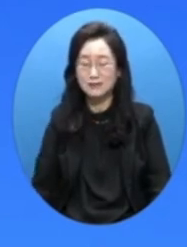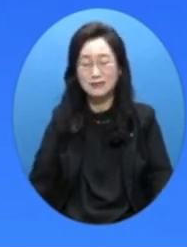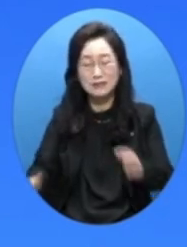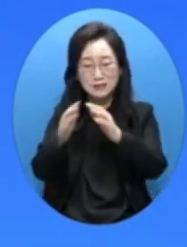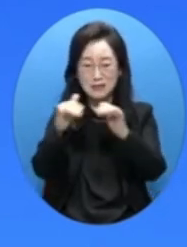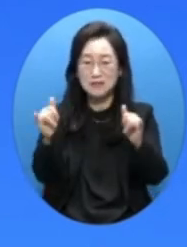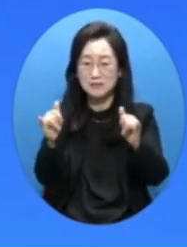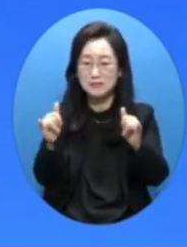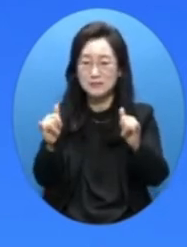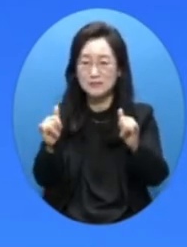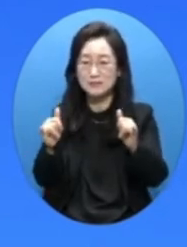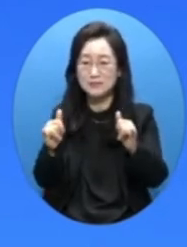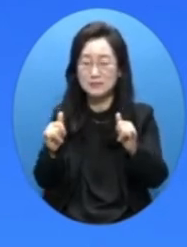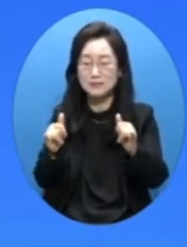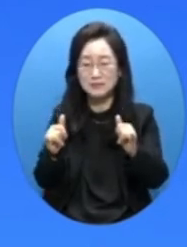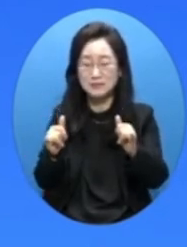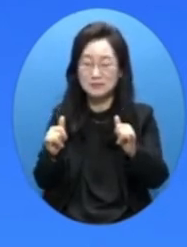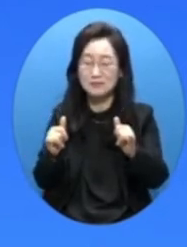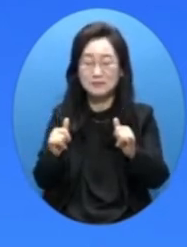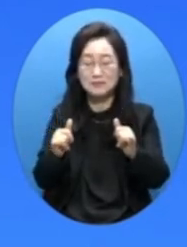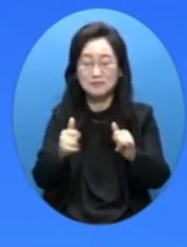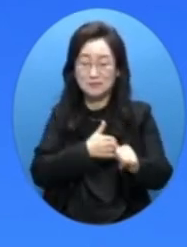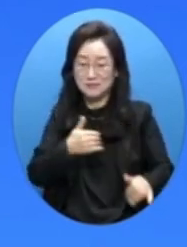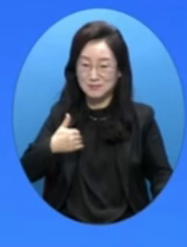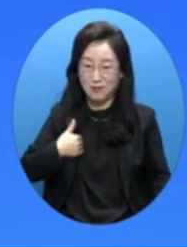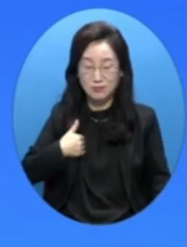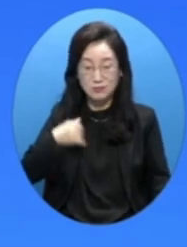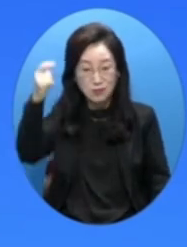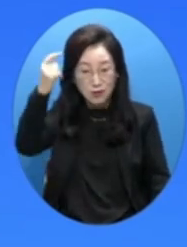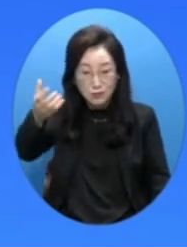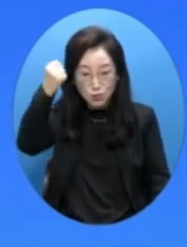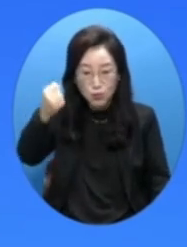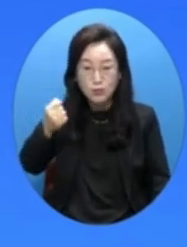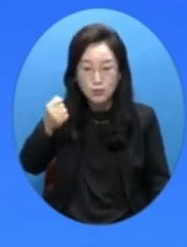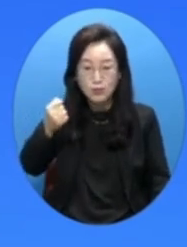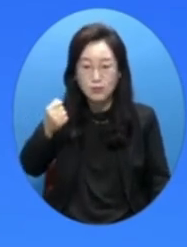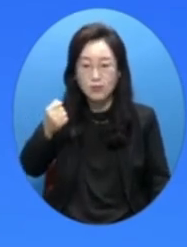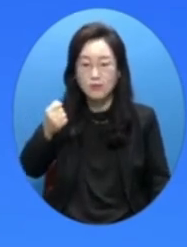인간 만능주의가 그 마음속에 들어오는 바람에